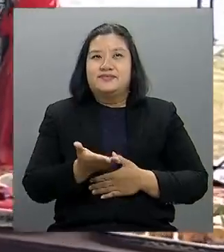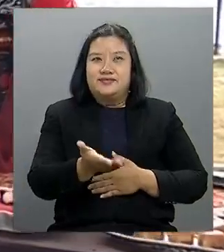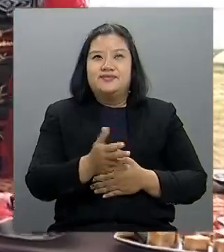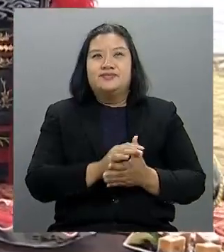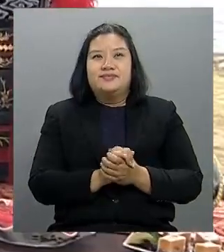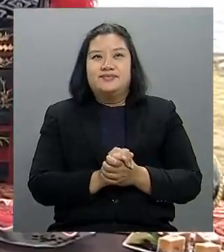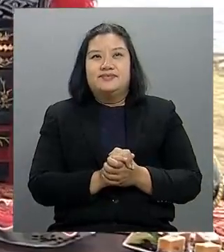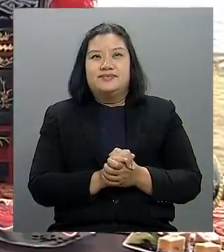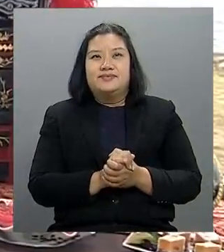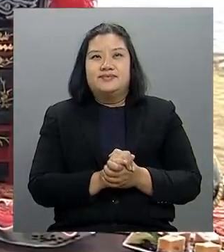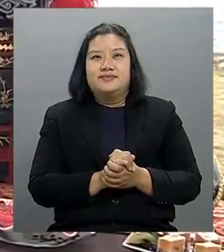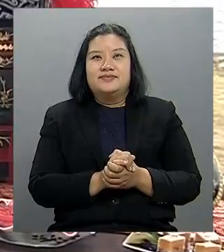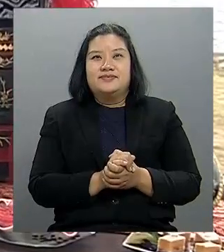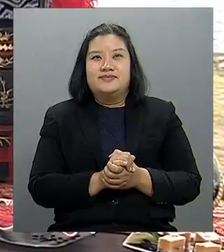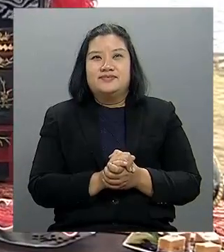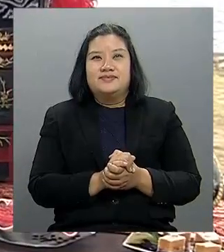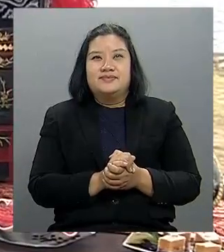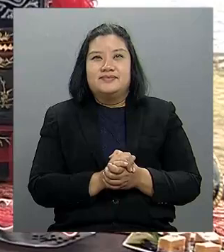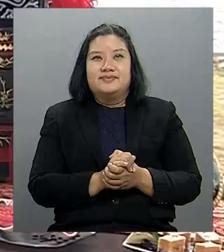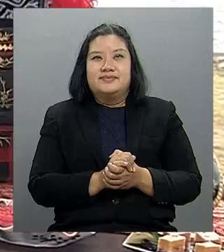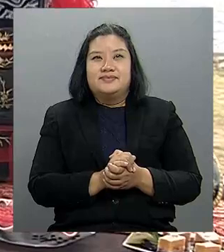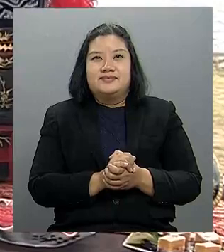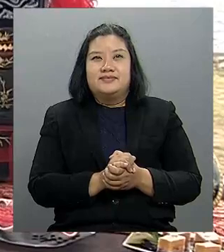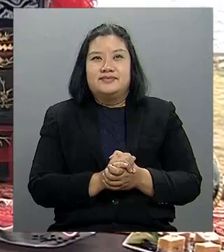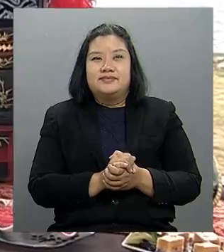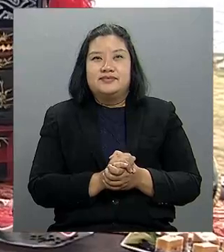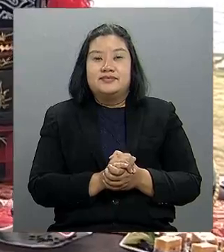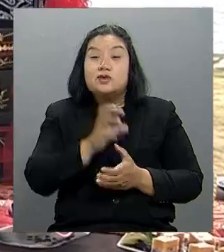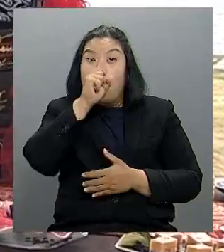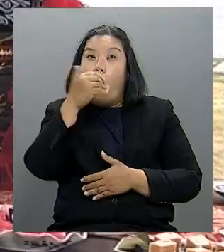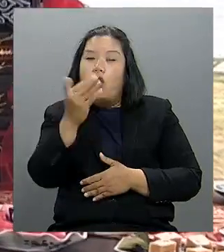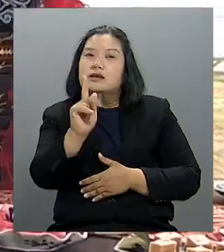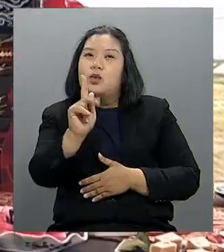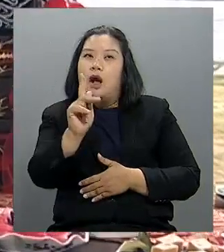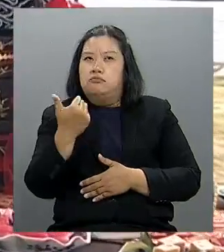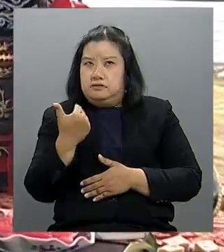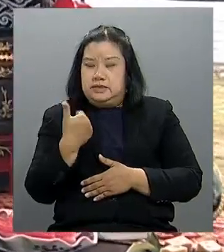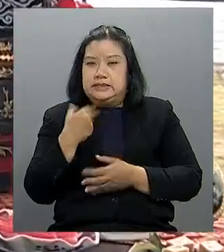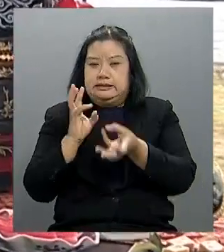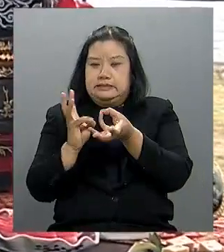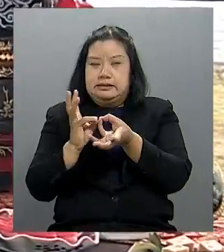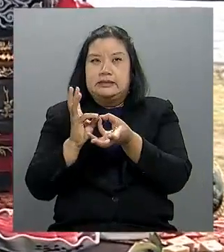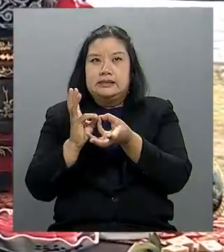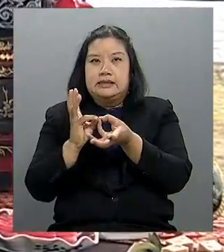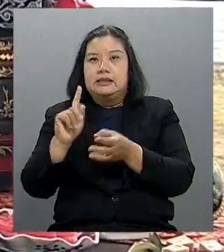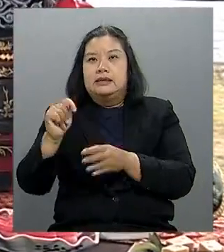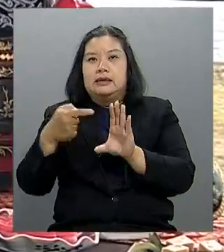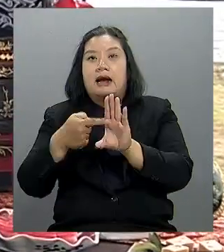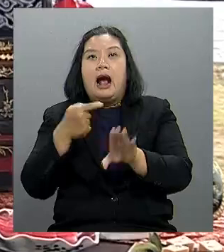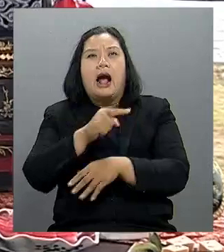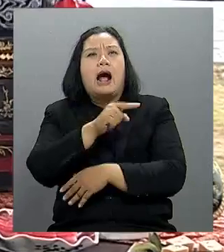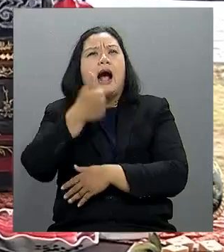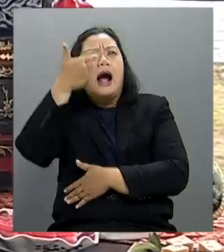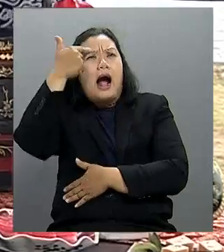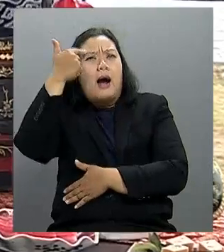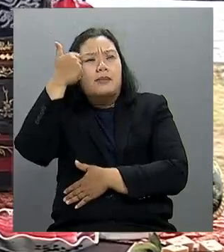ในนี้ค่ะอันนี้จะได้ เราดูหมอจีได้ ค่ะหมอจี มันจะมีงาค่ะ ม าทานแล้ว คล้ายๆโมจิ ครับ